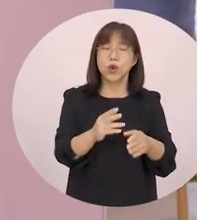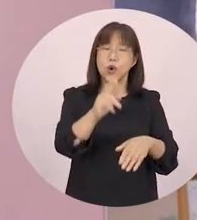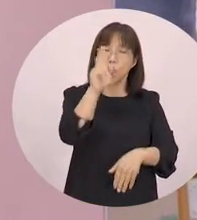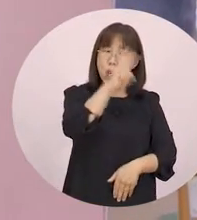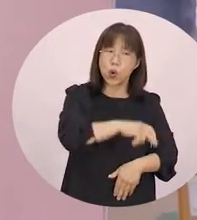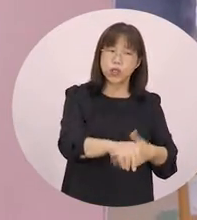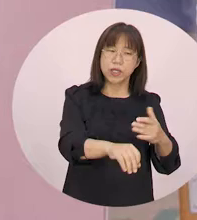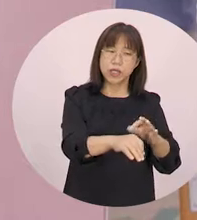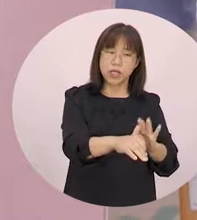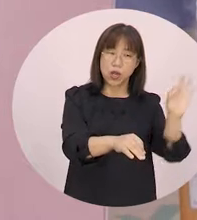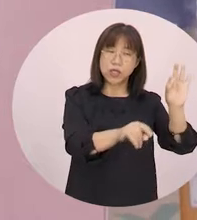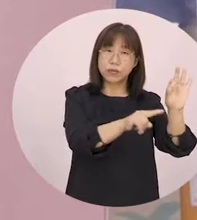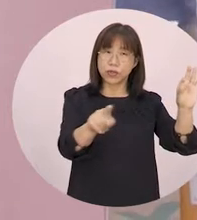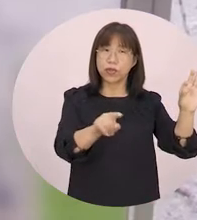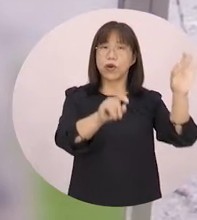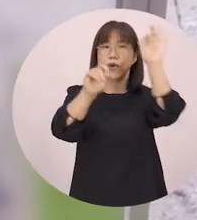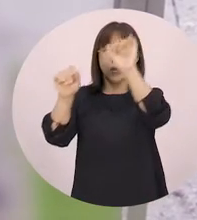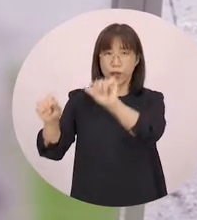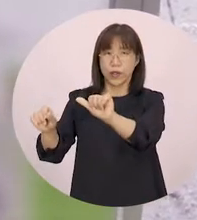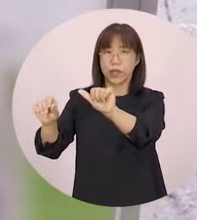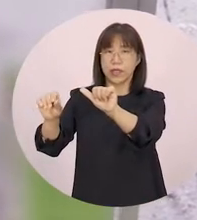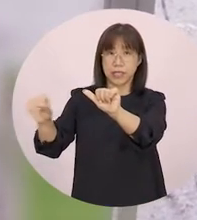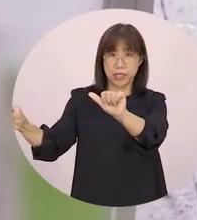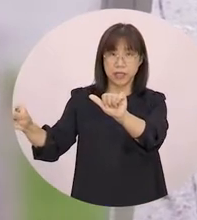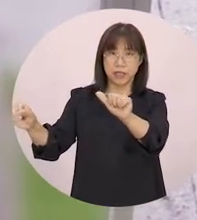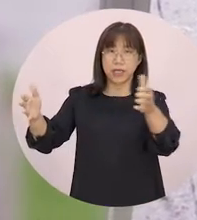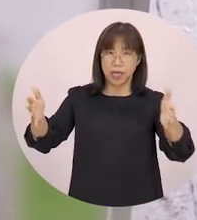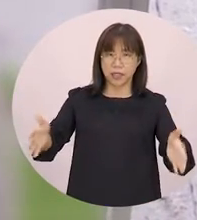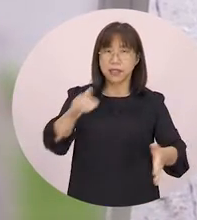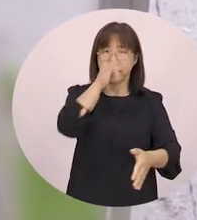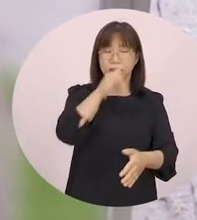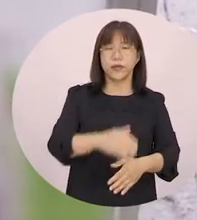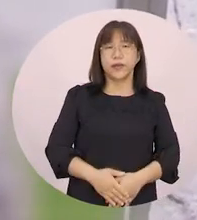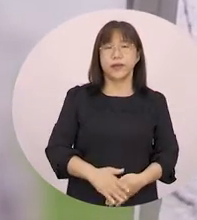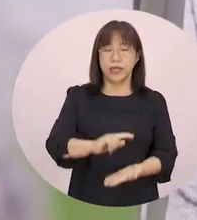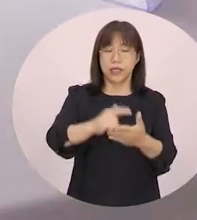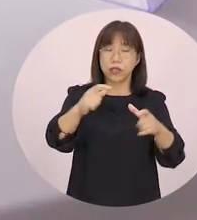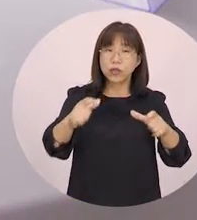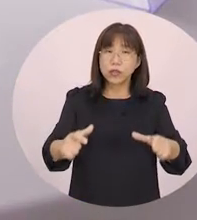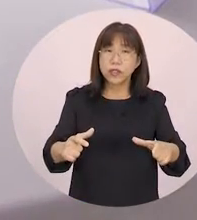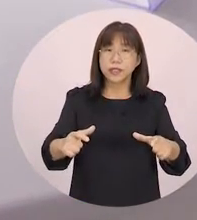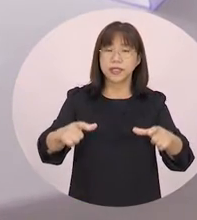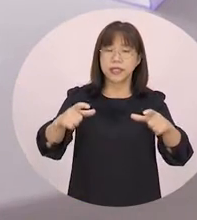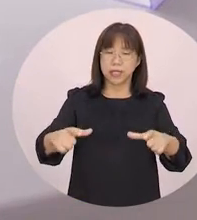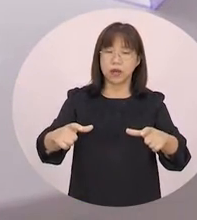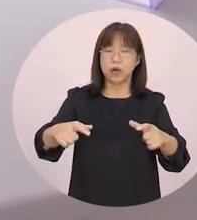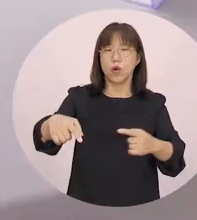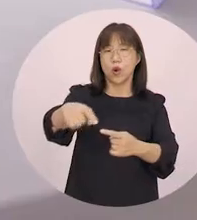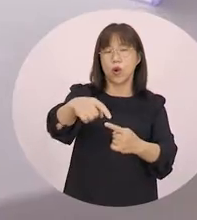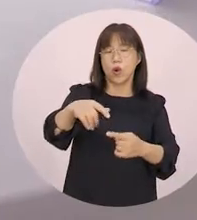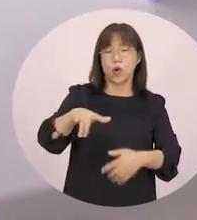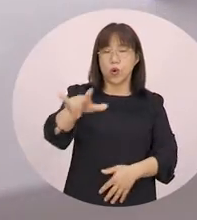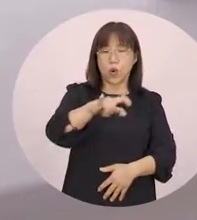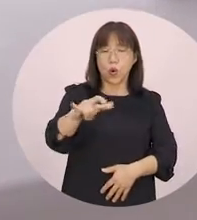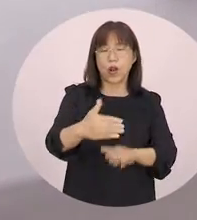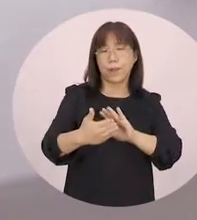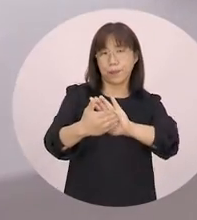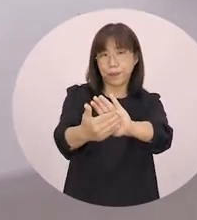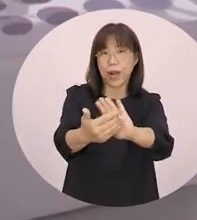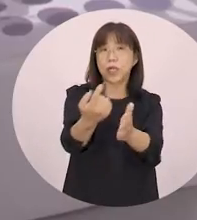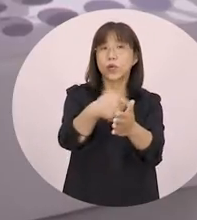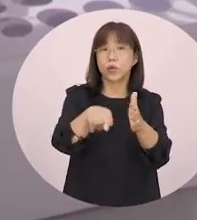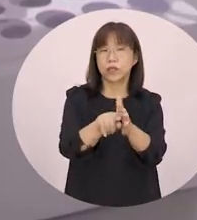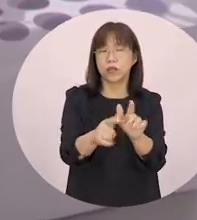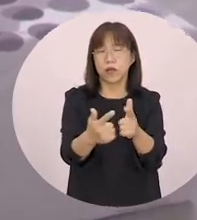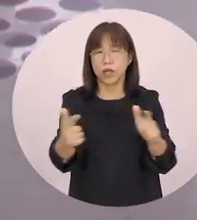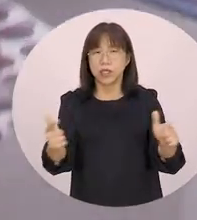오전 10시부터 오후 5시까지 운영하고 있습니다. 강서구는 지역 내 코로나19 확산을 막기 위해